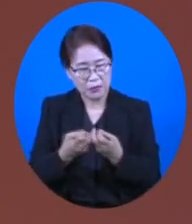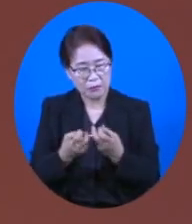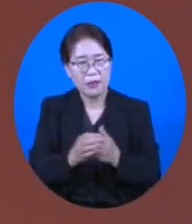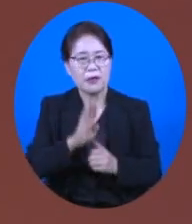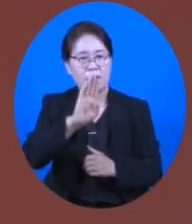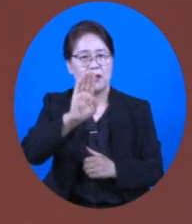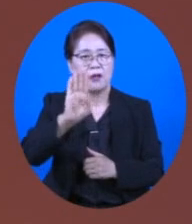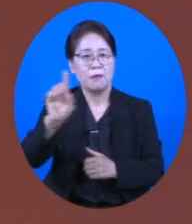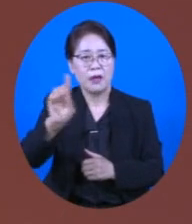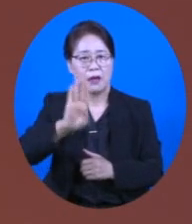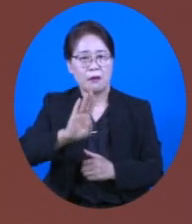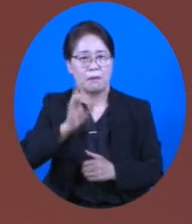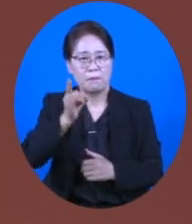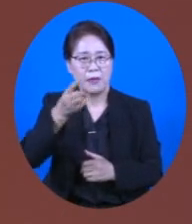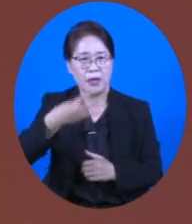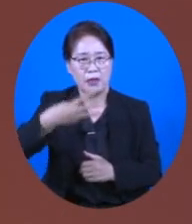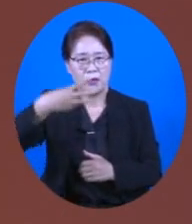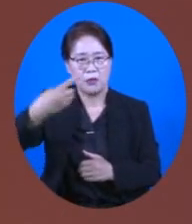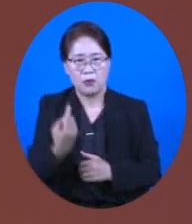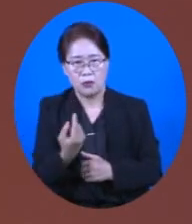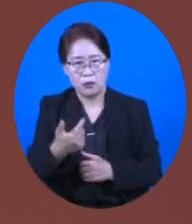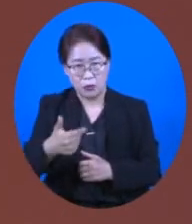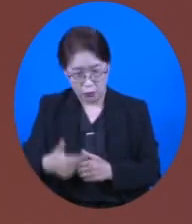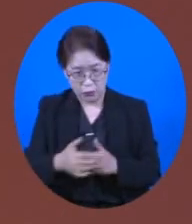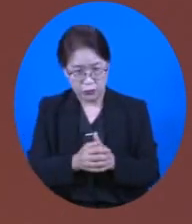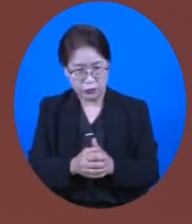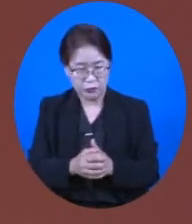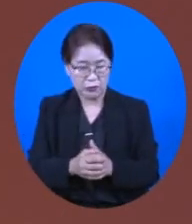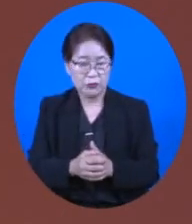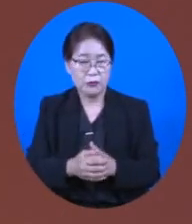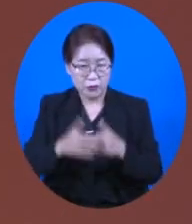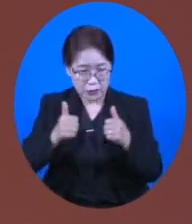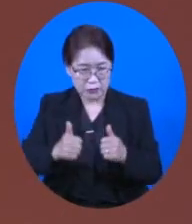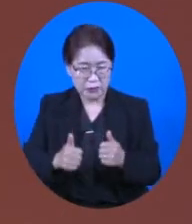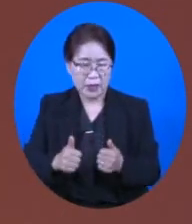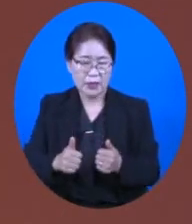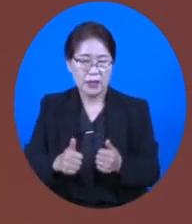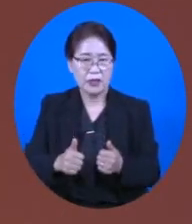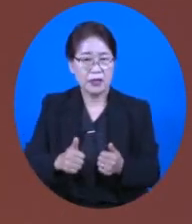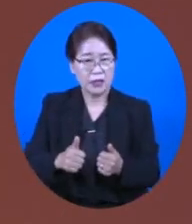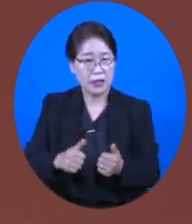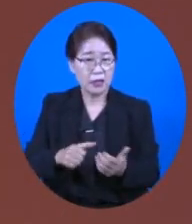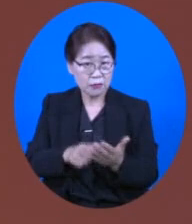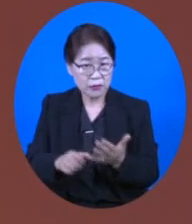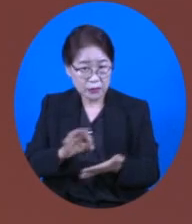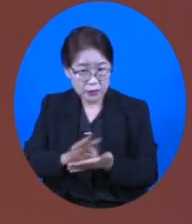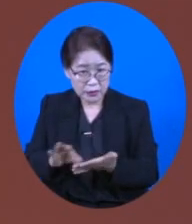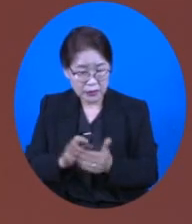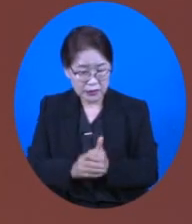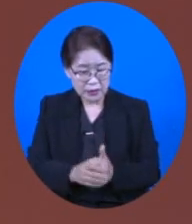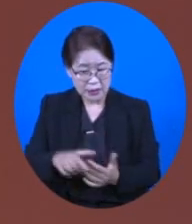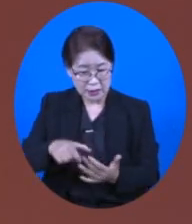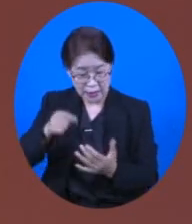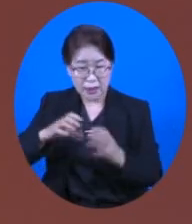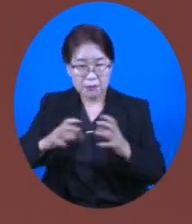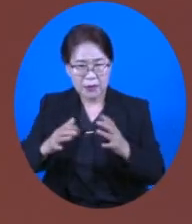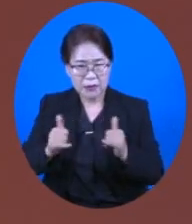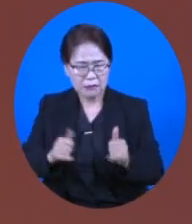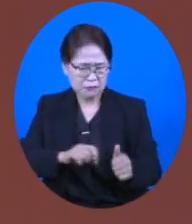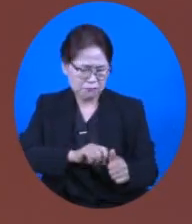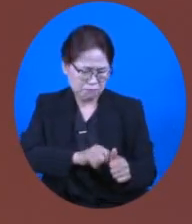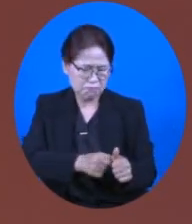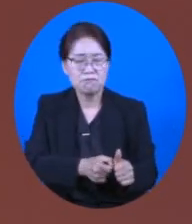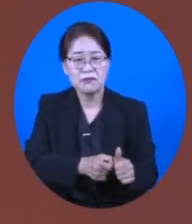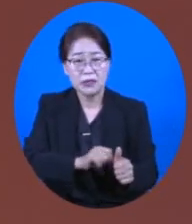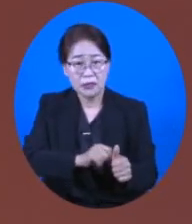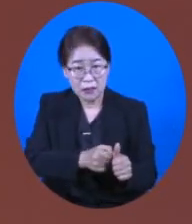바벨론이라는 나라를 심판의 도구로 사용하셔서 당신의 택한 백성들을 징계하신